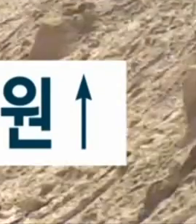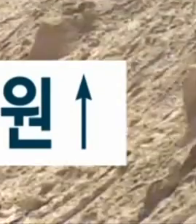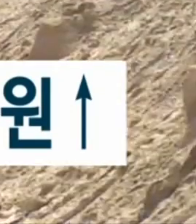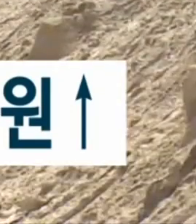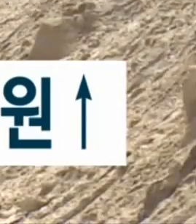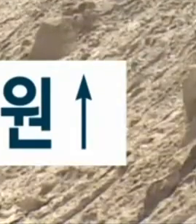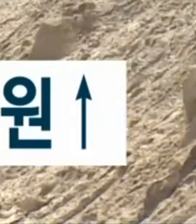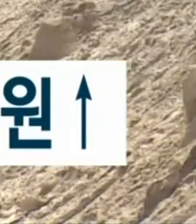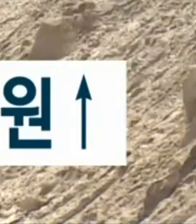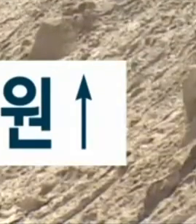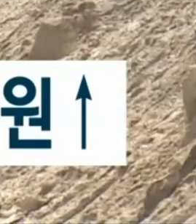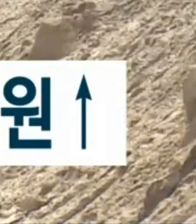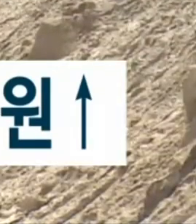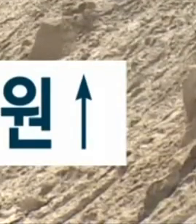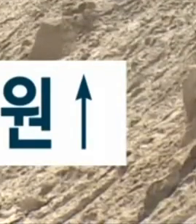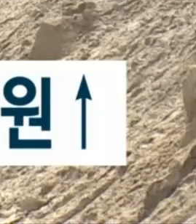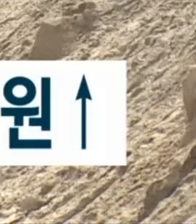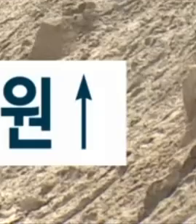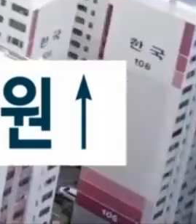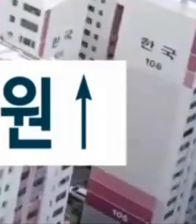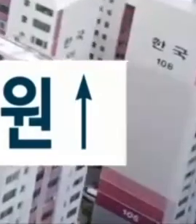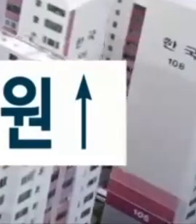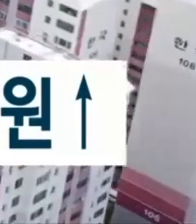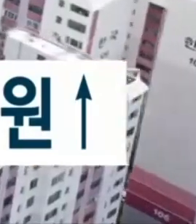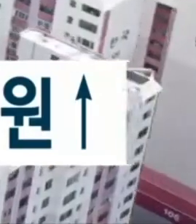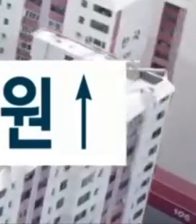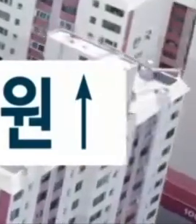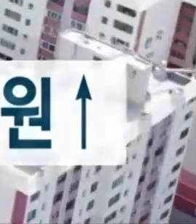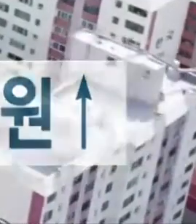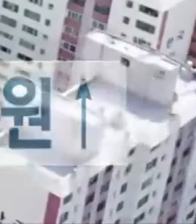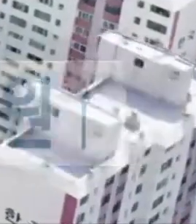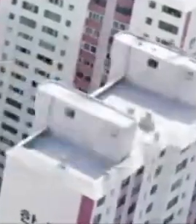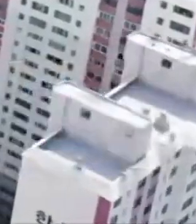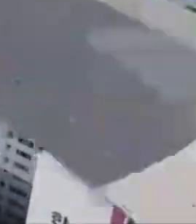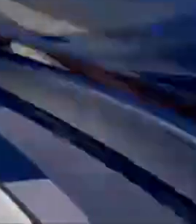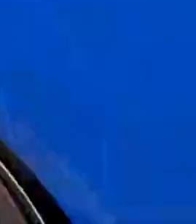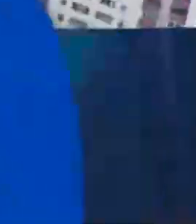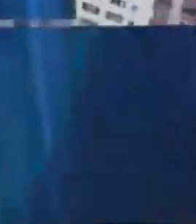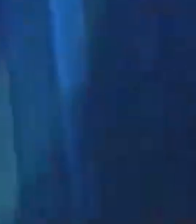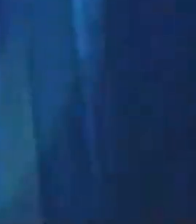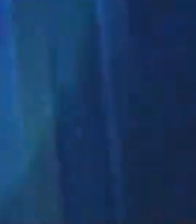건설사 측에선 당초 계획보다 30%가 넘는 분양가 인상안을 내놨습니다.